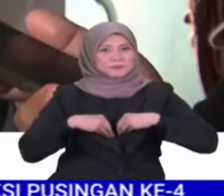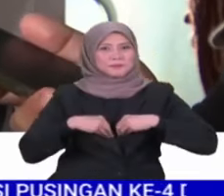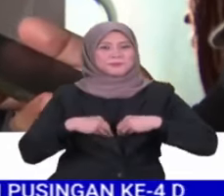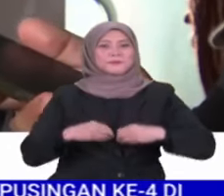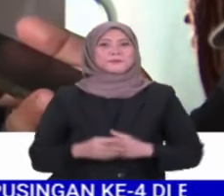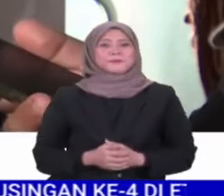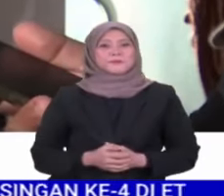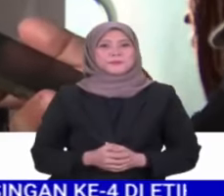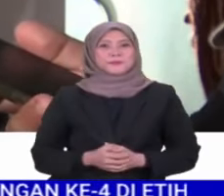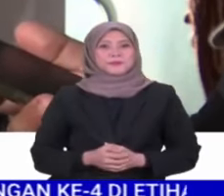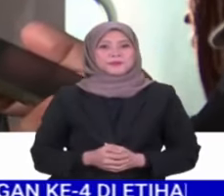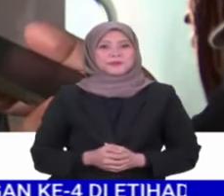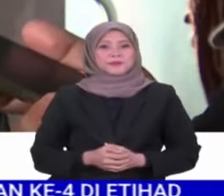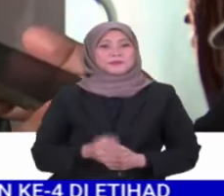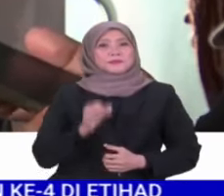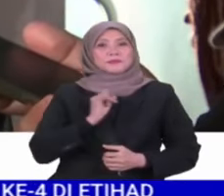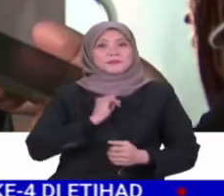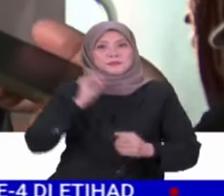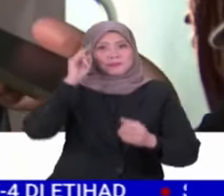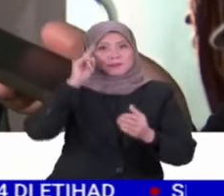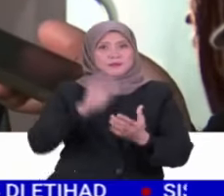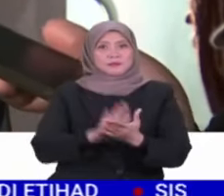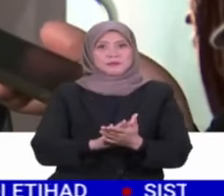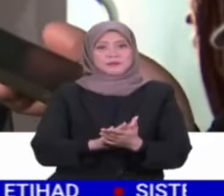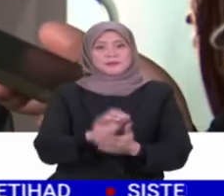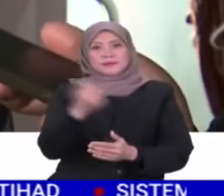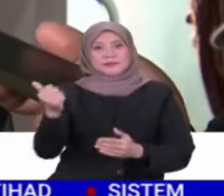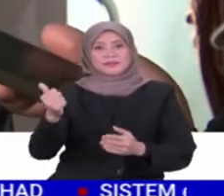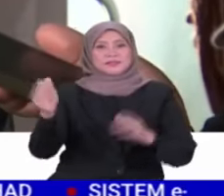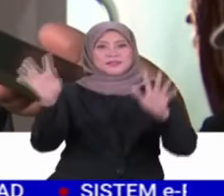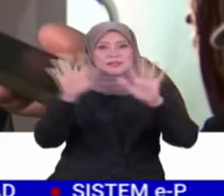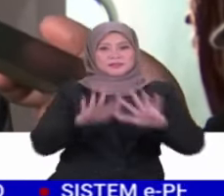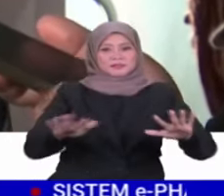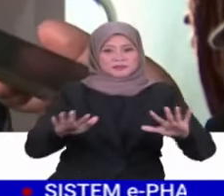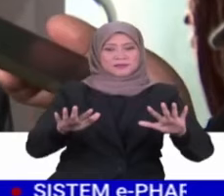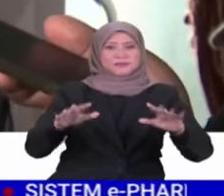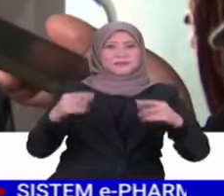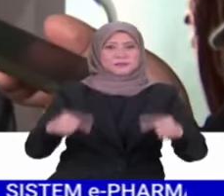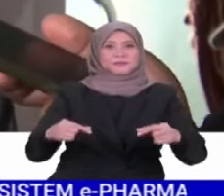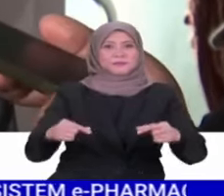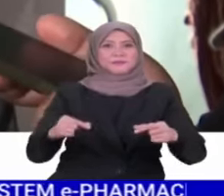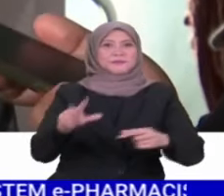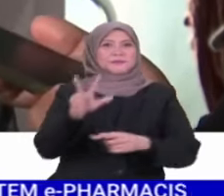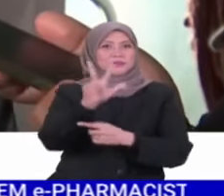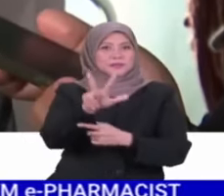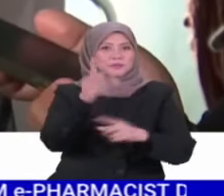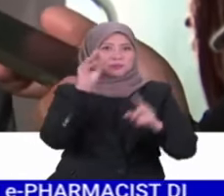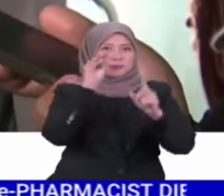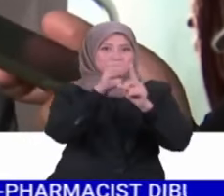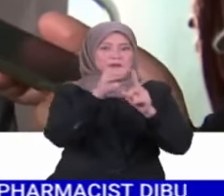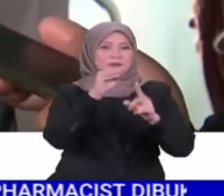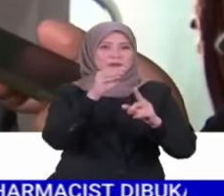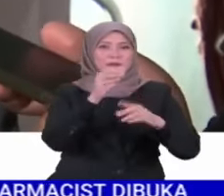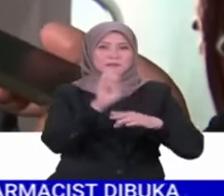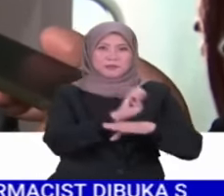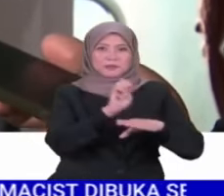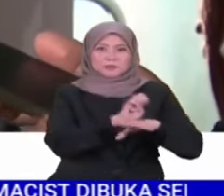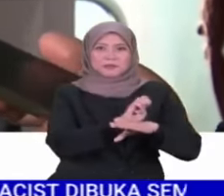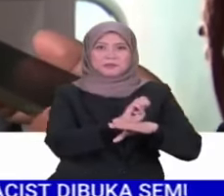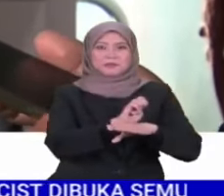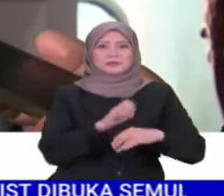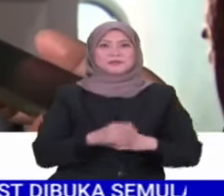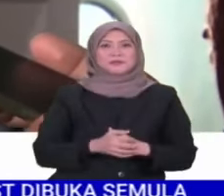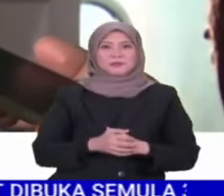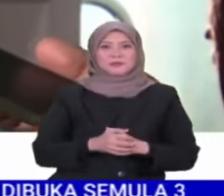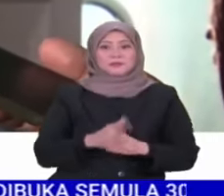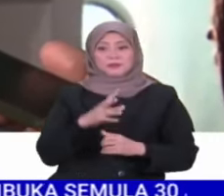dan sayur-cair selain pada SEA Games dan target kita